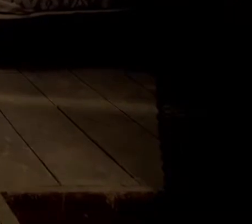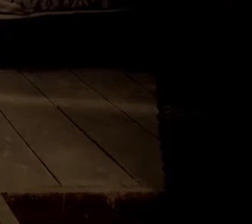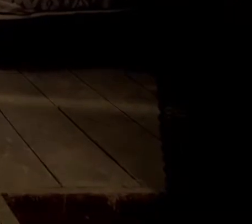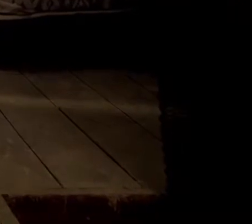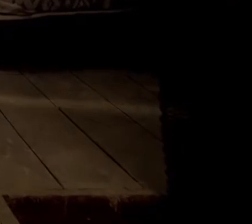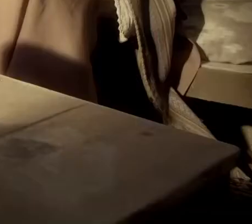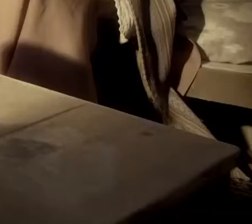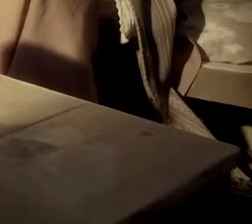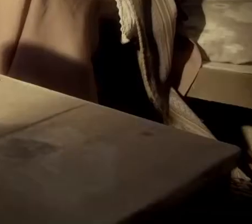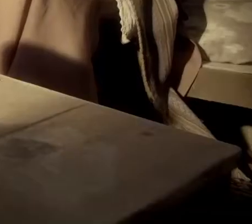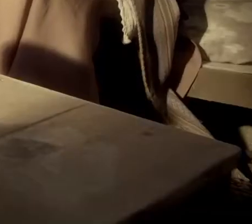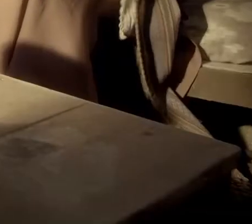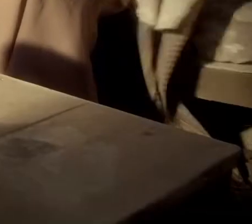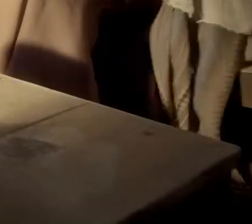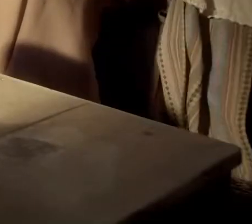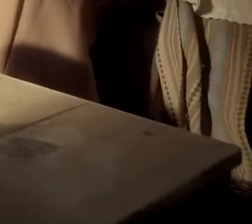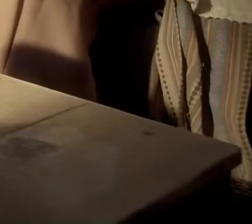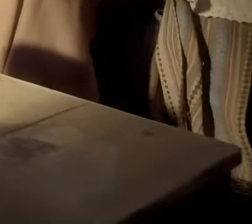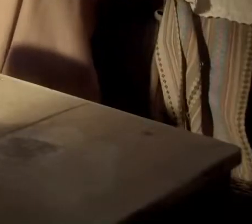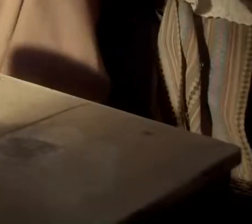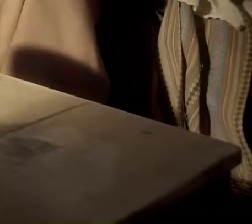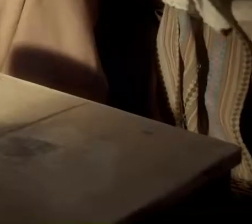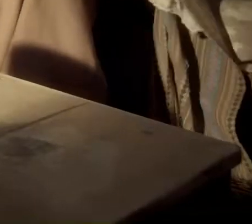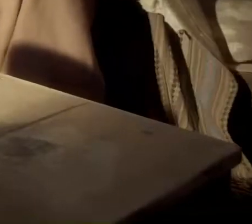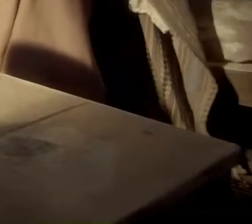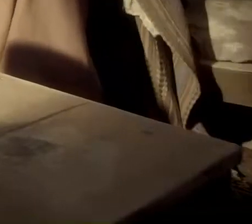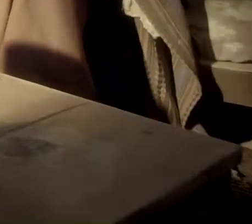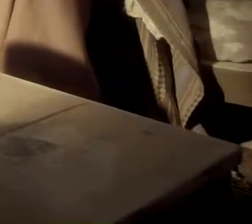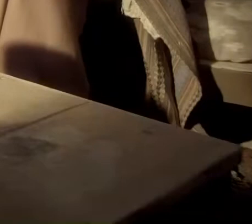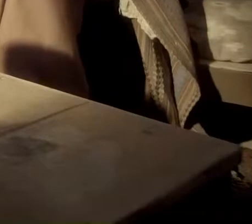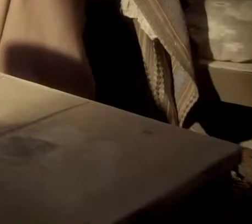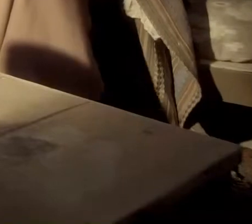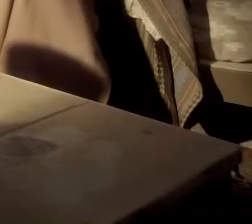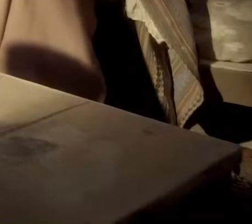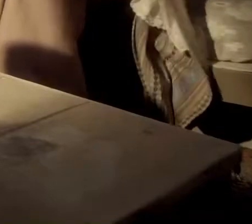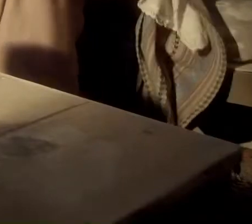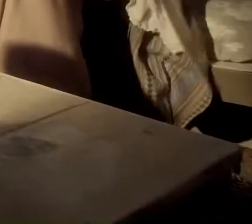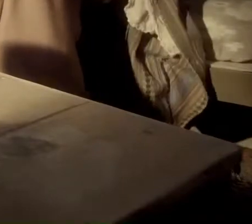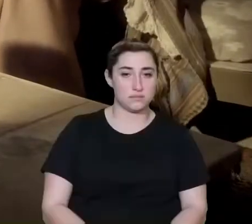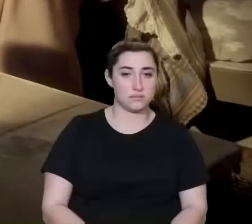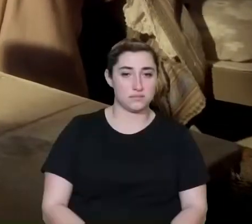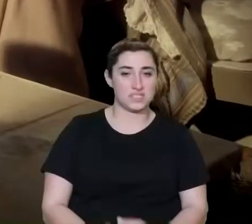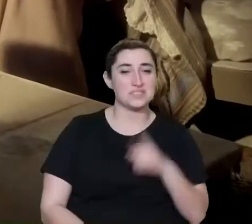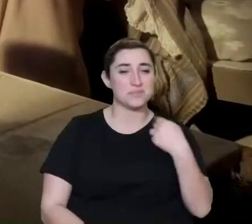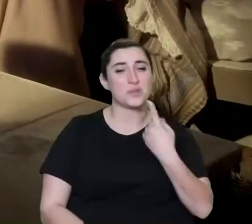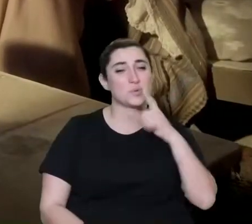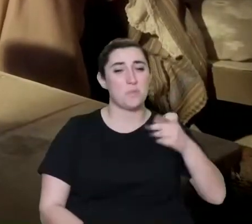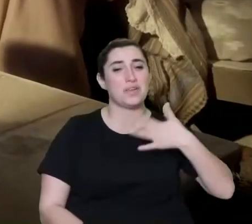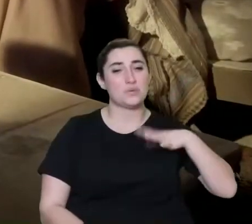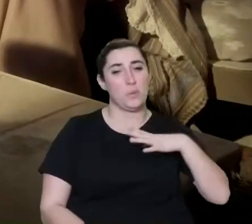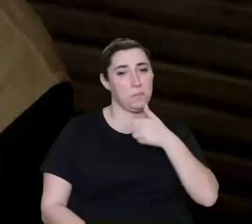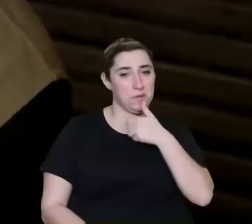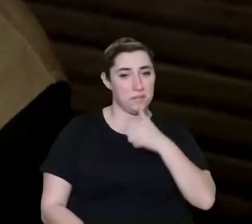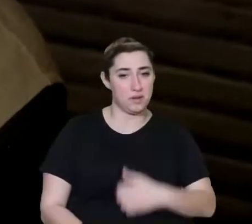Mikel kısa bacaklı masanın başına oturmuş, neftle tıbbi malzemeleri silerken Kira Sedir'den izliyor. Sana bir şey sormak isterim